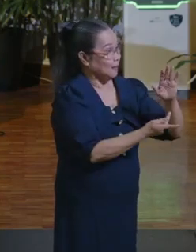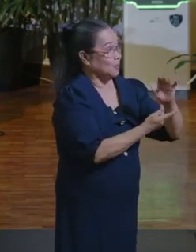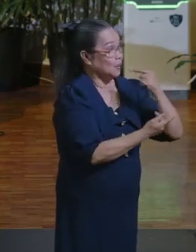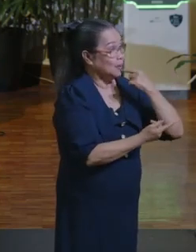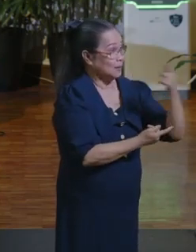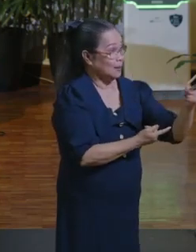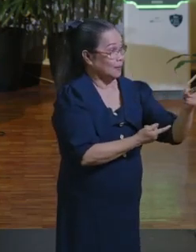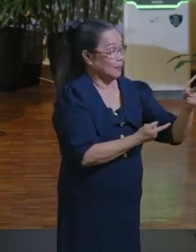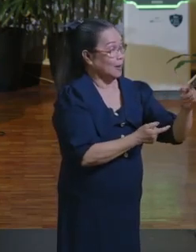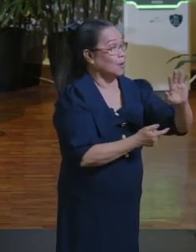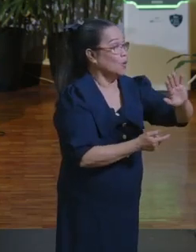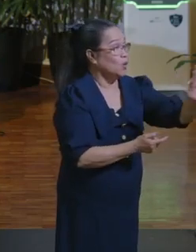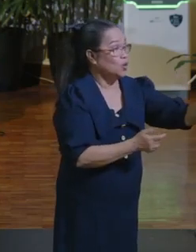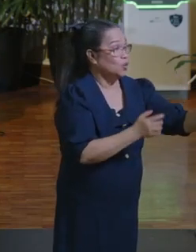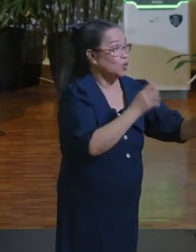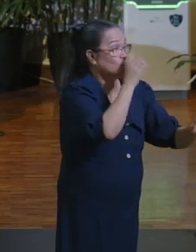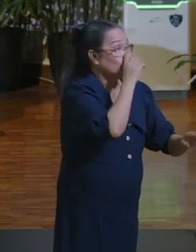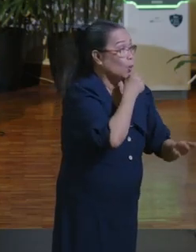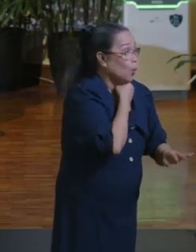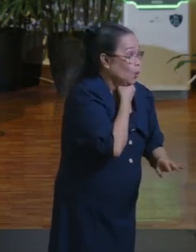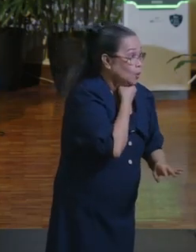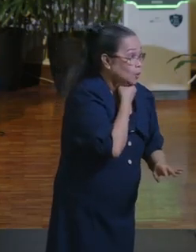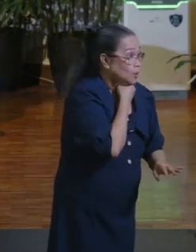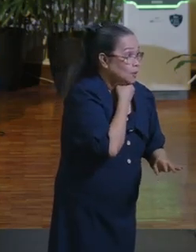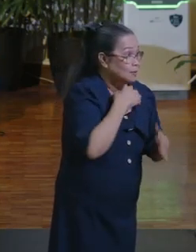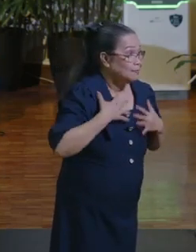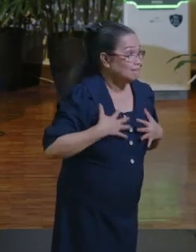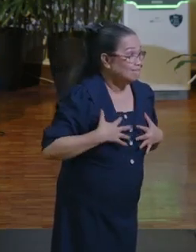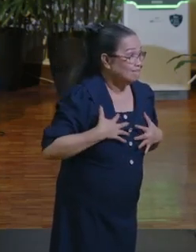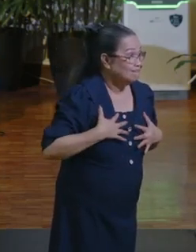at sinusuot ang kanilang bagong anyo